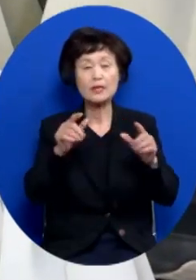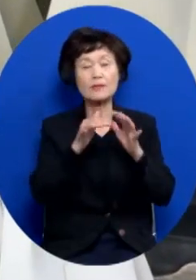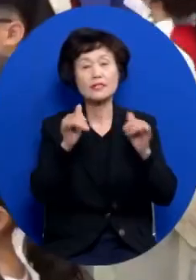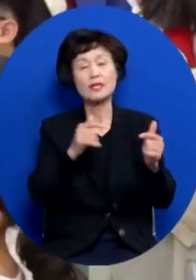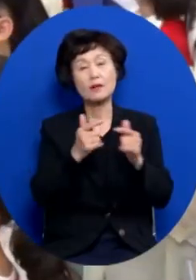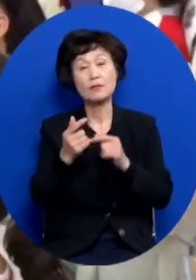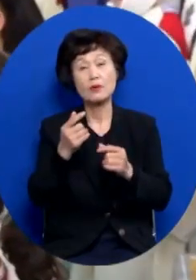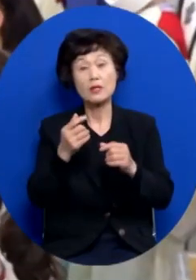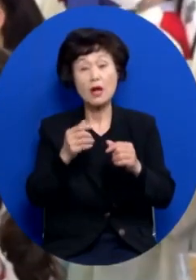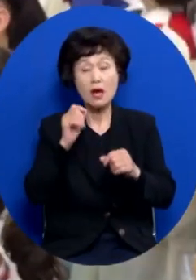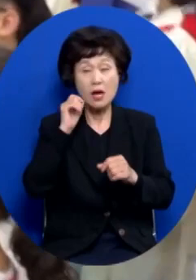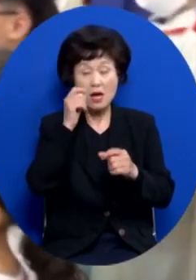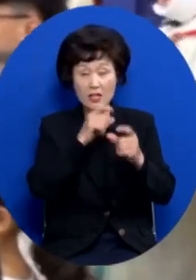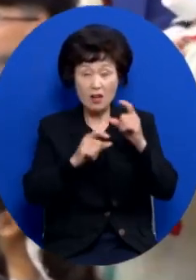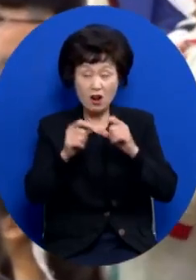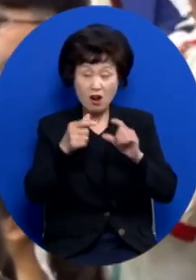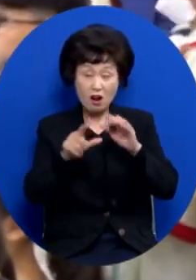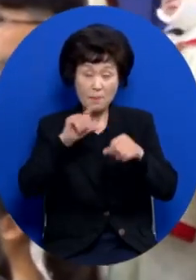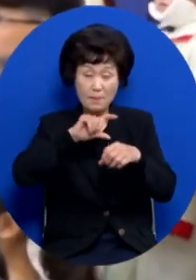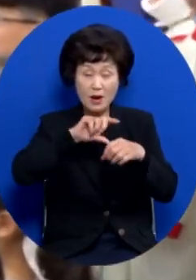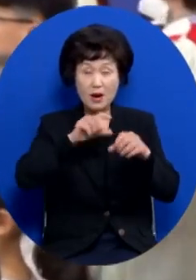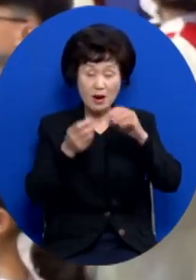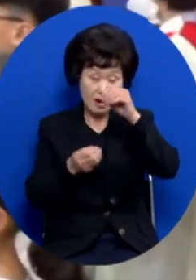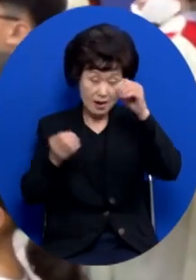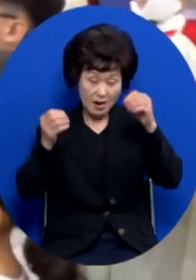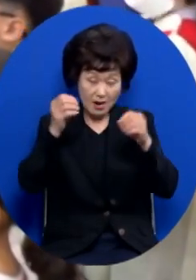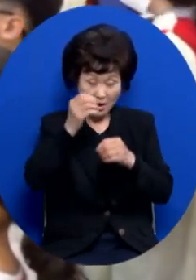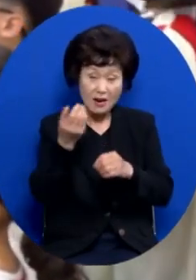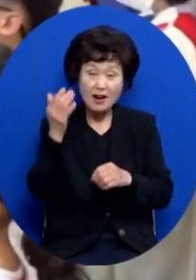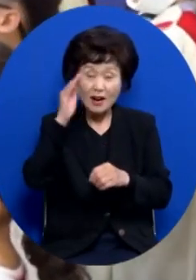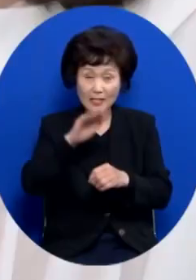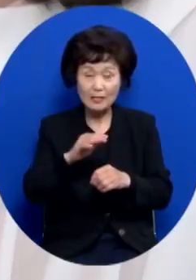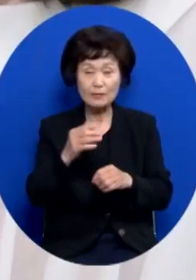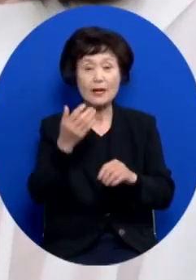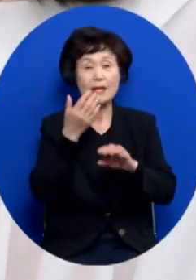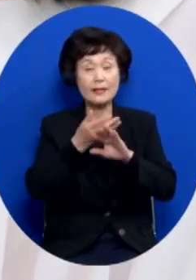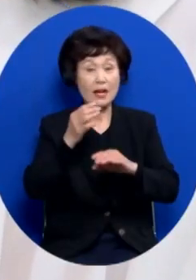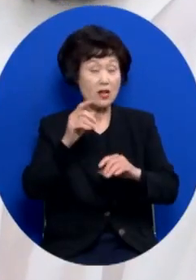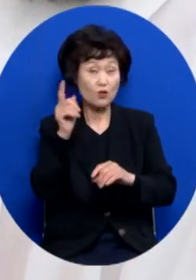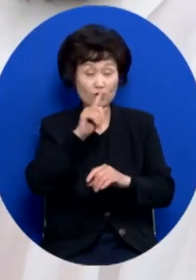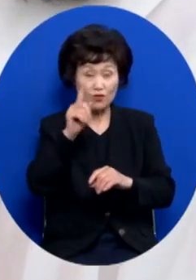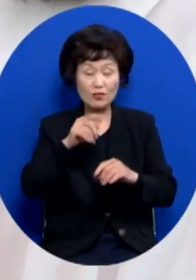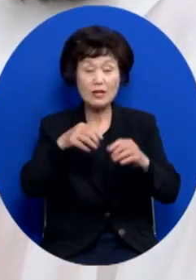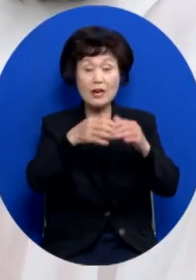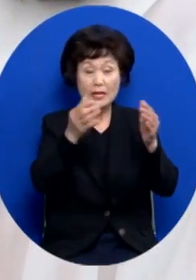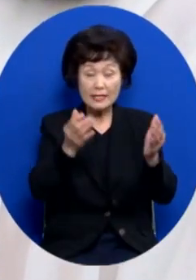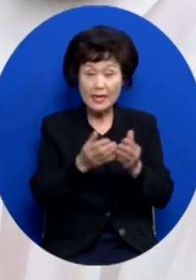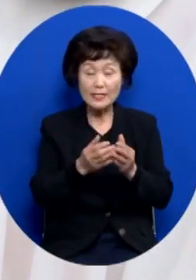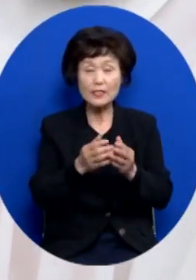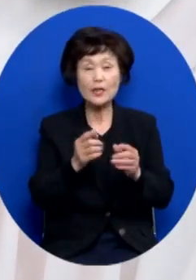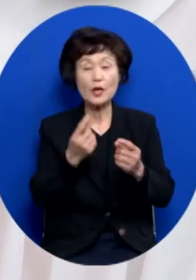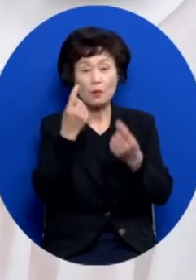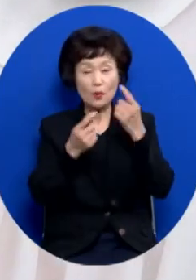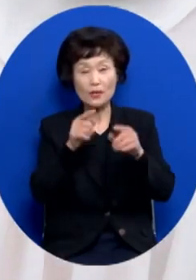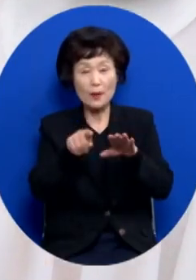등 어려움이 많지만 여느 합창단에도 뒤처지지 않는 실력으로 큰 감동을